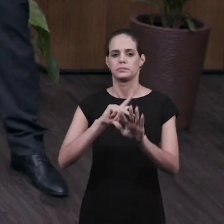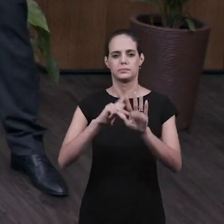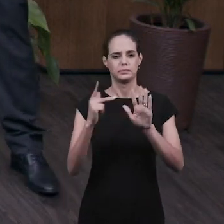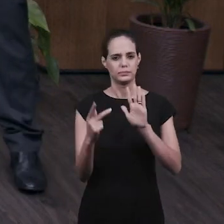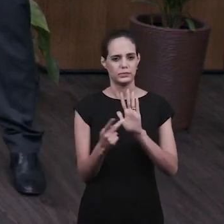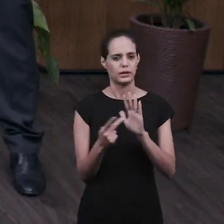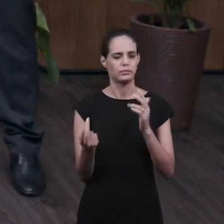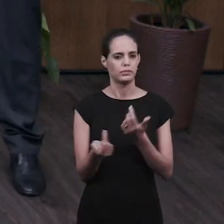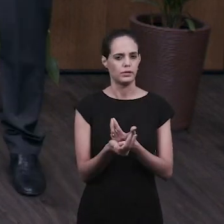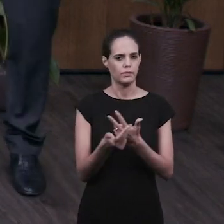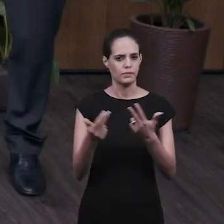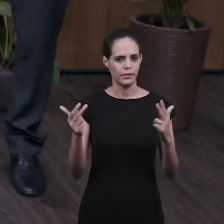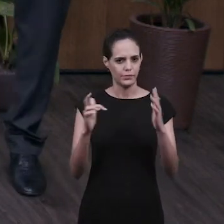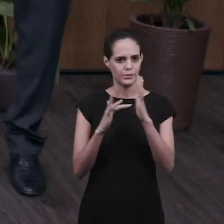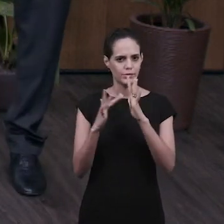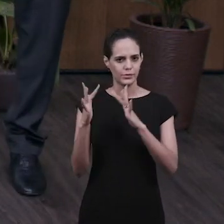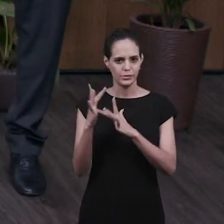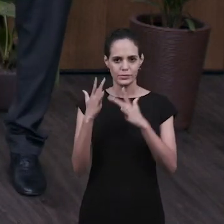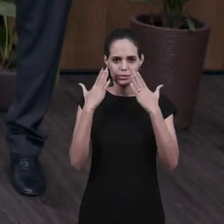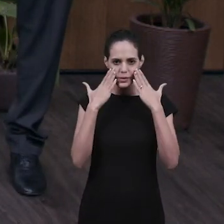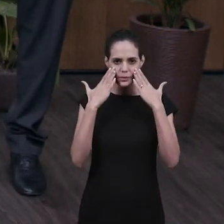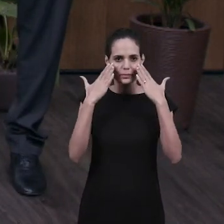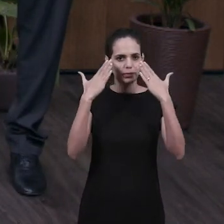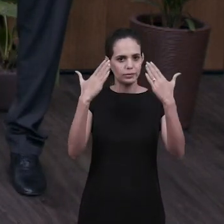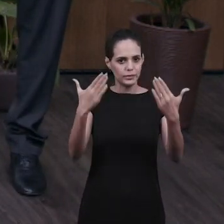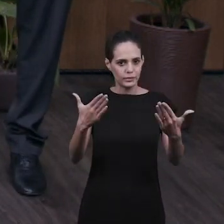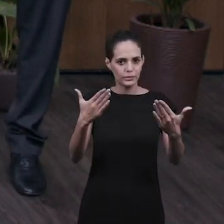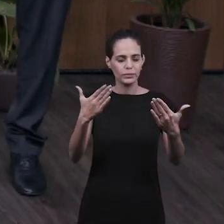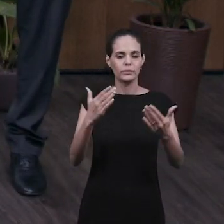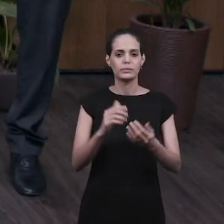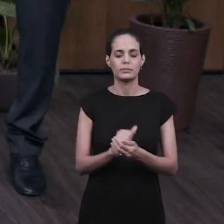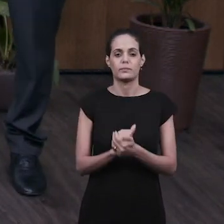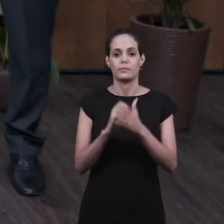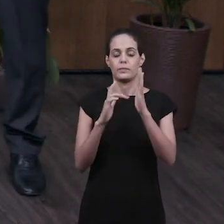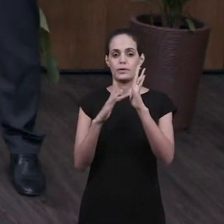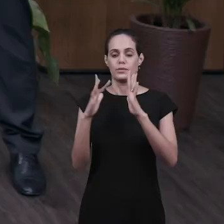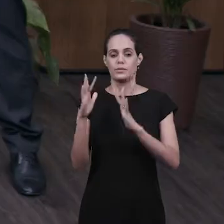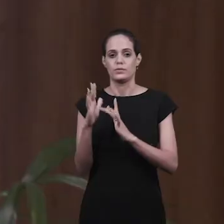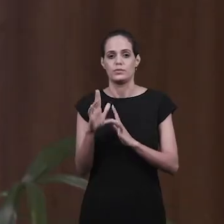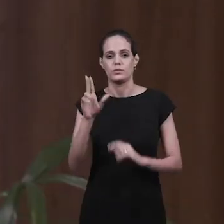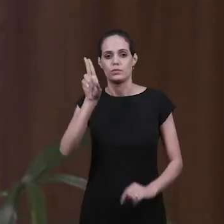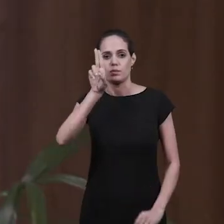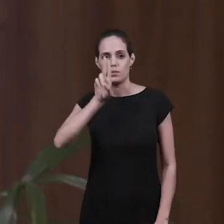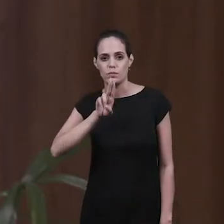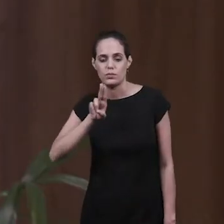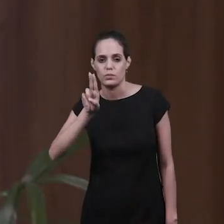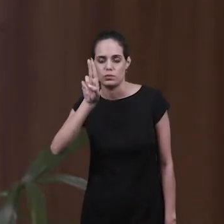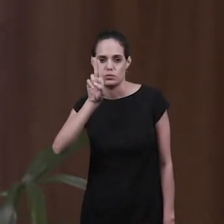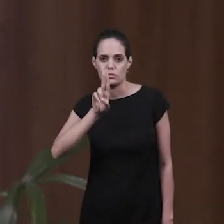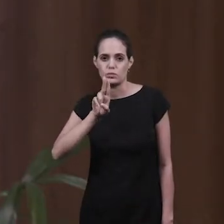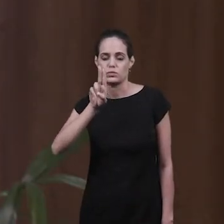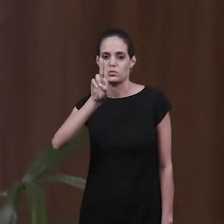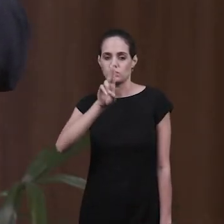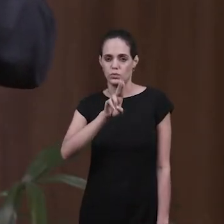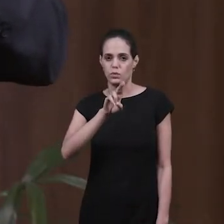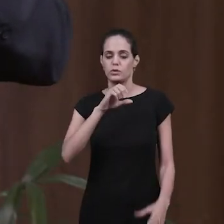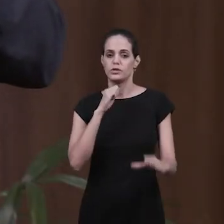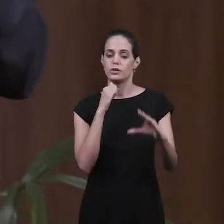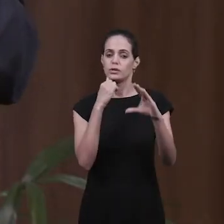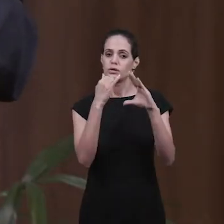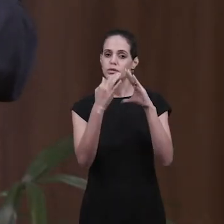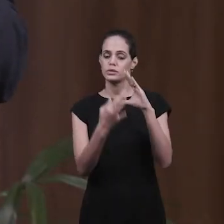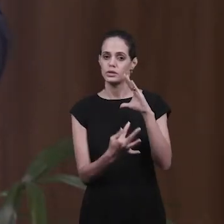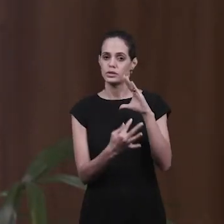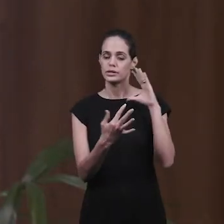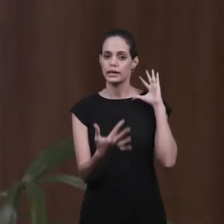dans ces diverses paraboles présentées par Jésus, il a utilisé des, euh,